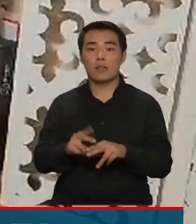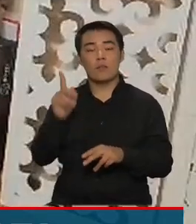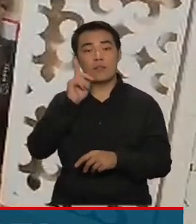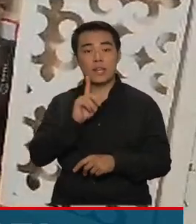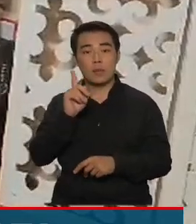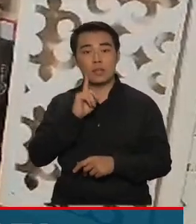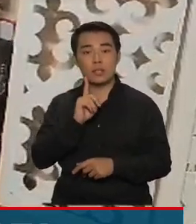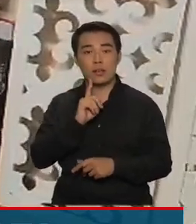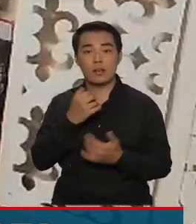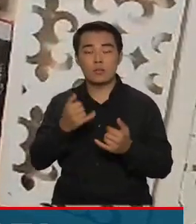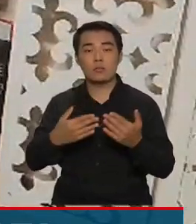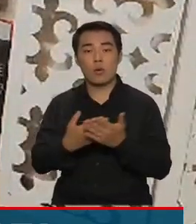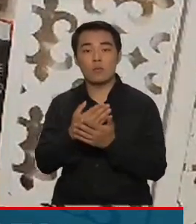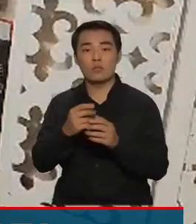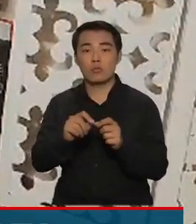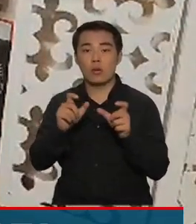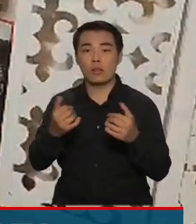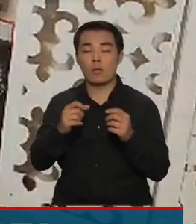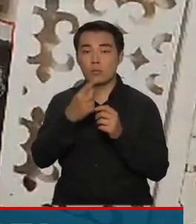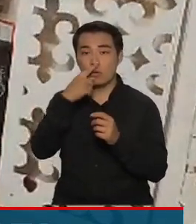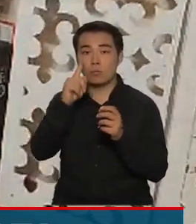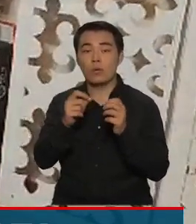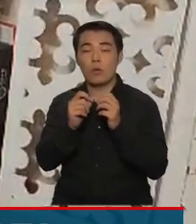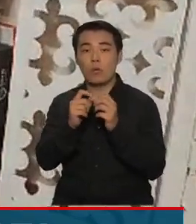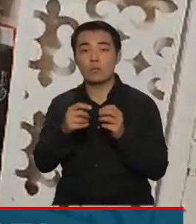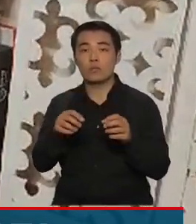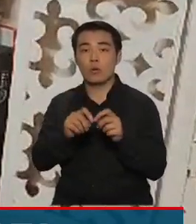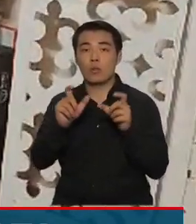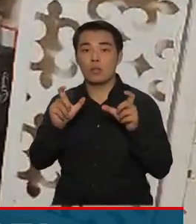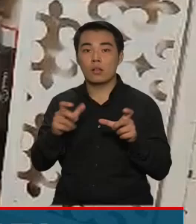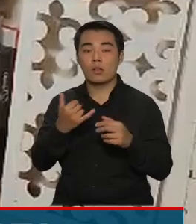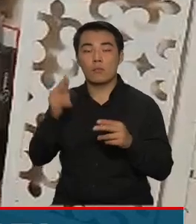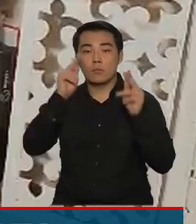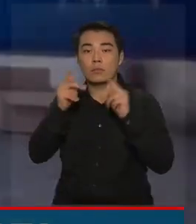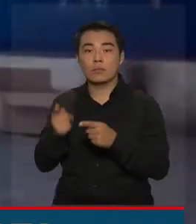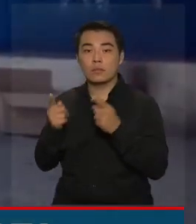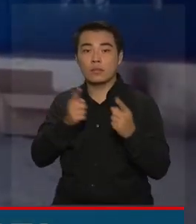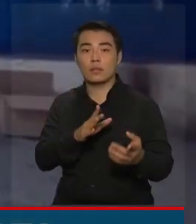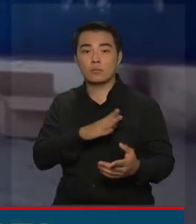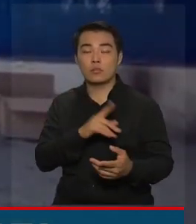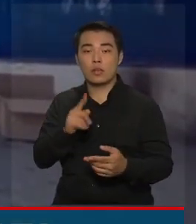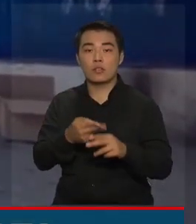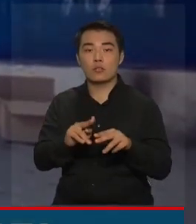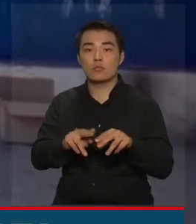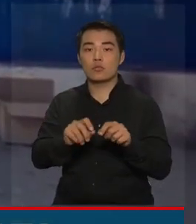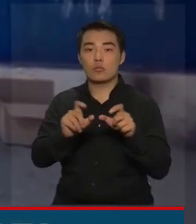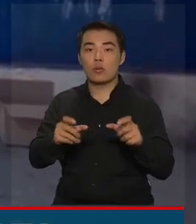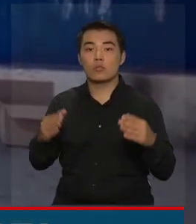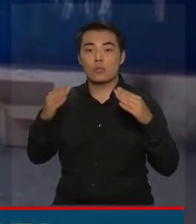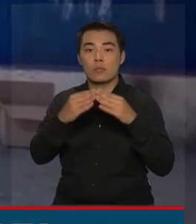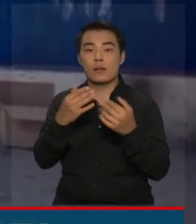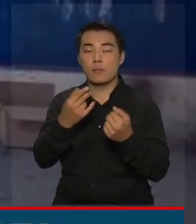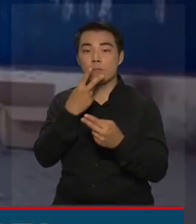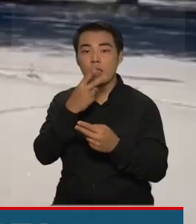уақытша жаңадан салынған 11-ші мектептің корпусына оқу үшін көшірілді. Алайда мектеп ғимараты осынша халге